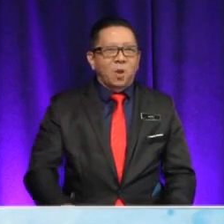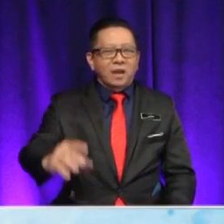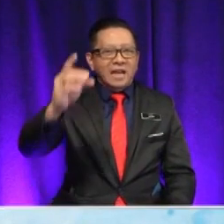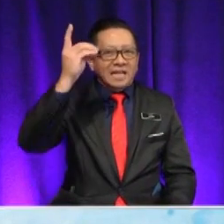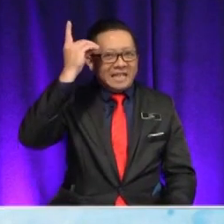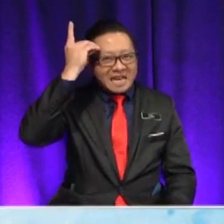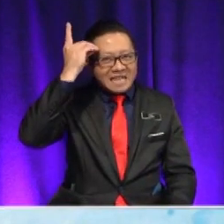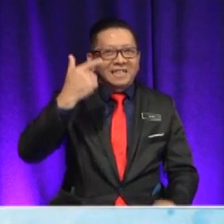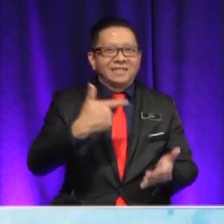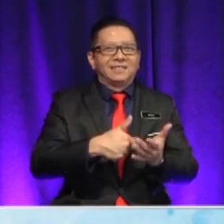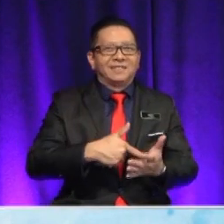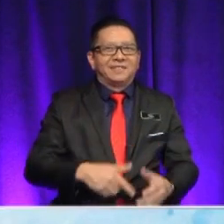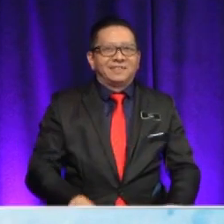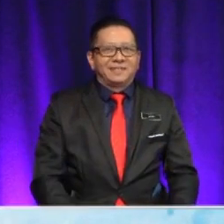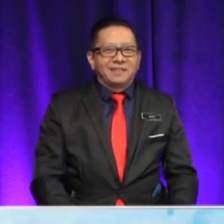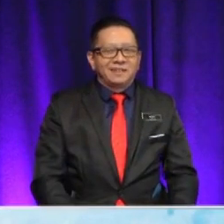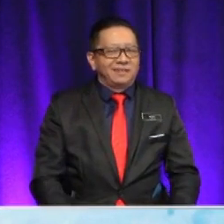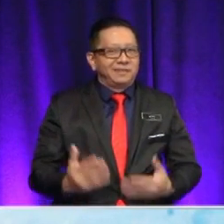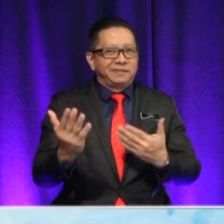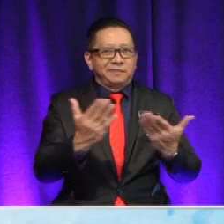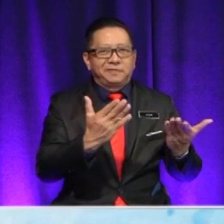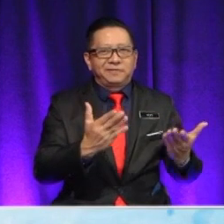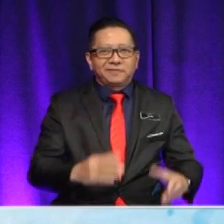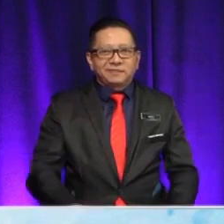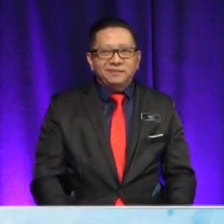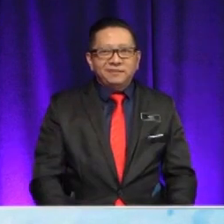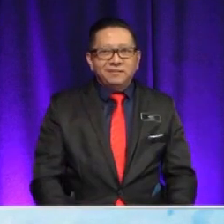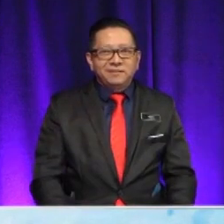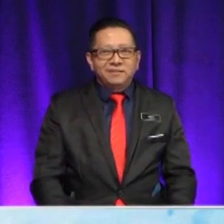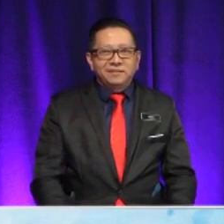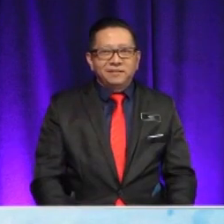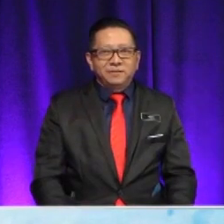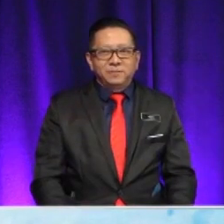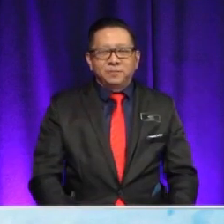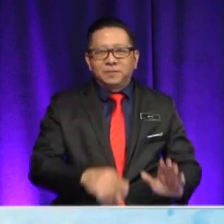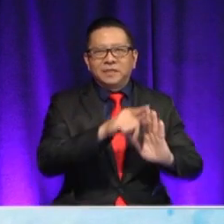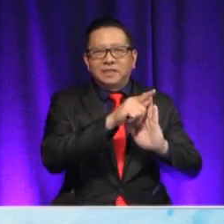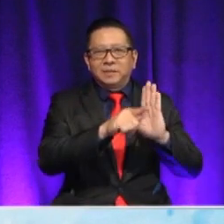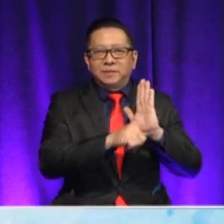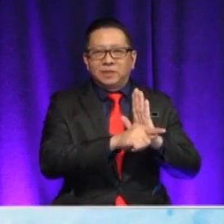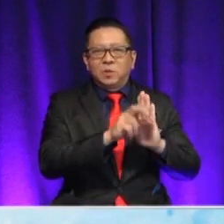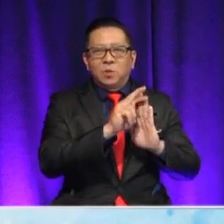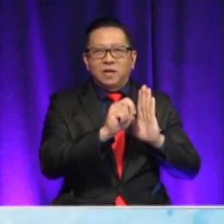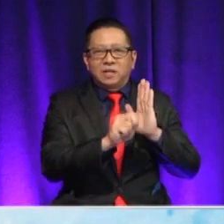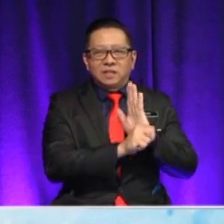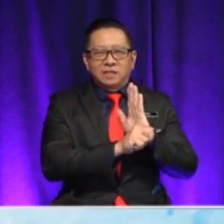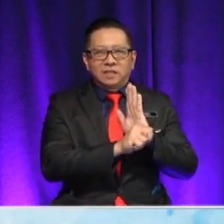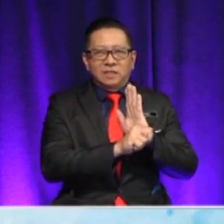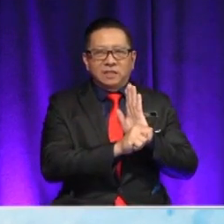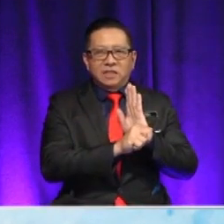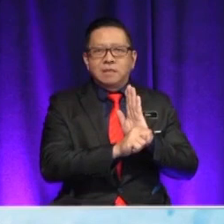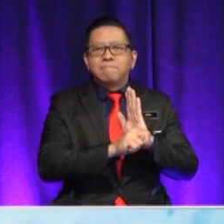Silakan. Danish lagi sekali. Silakan. Silakan Danish. Prinsip rukun negara penting